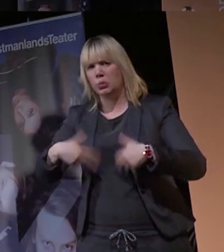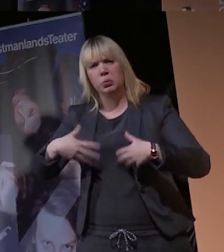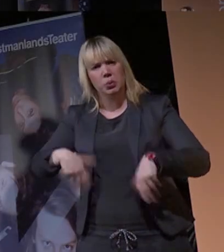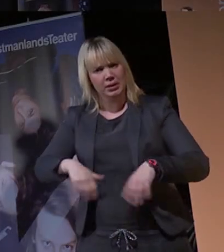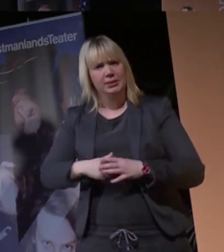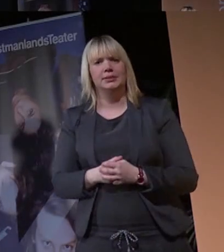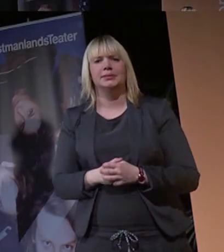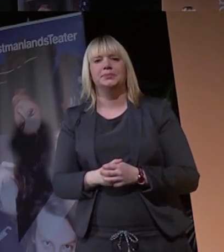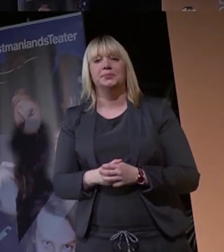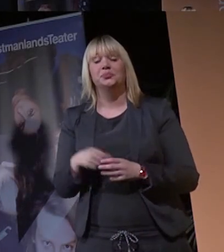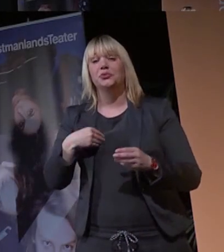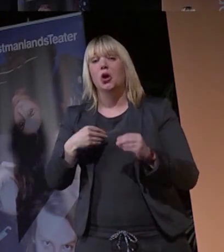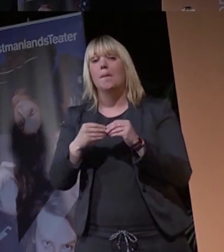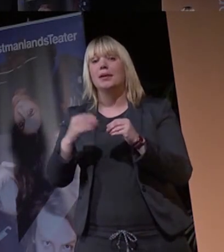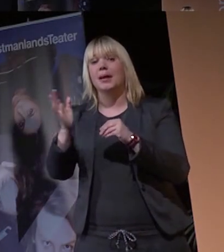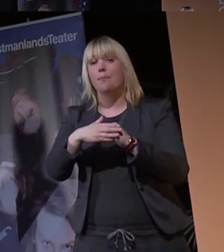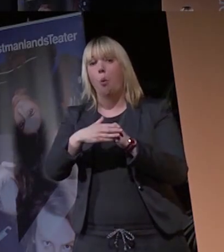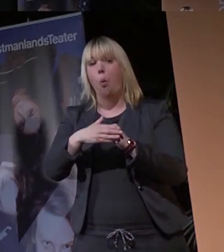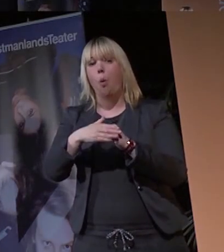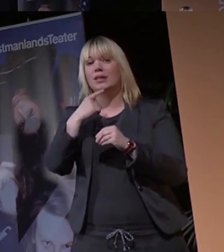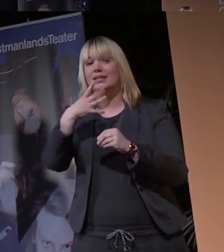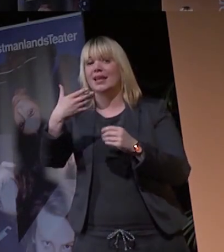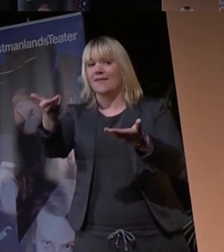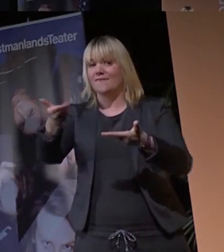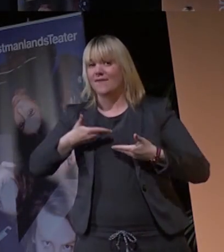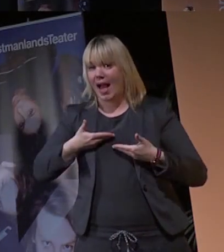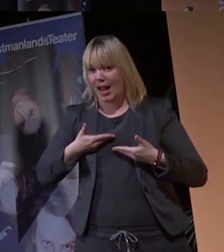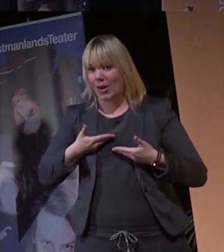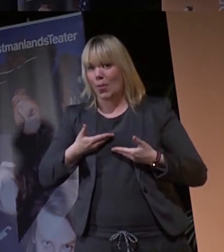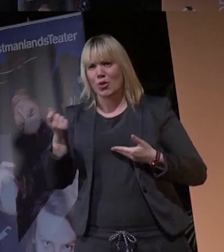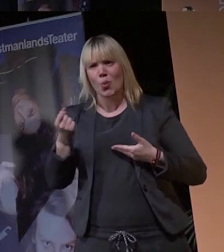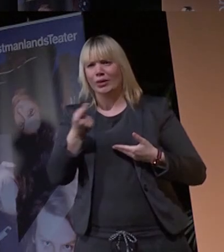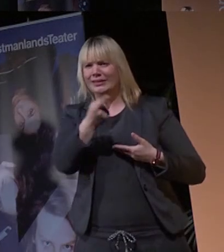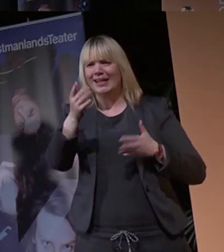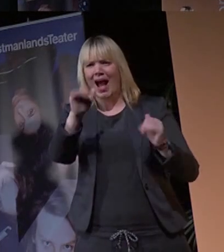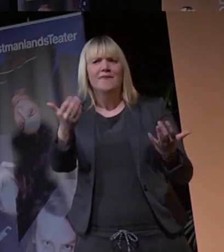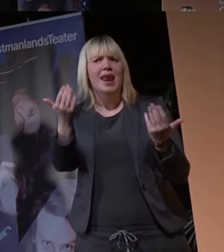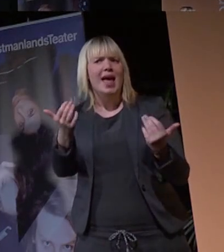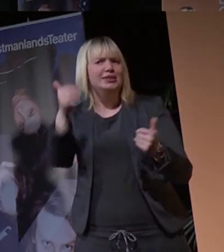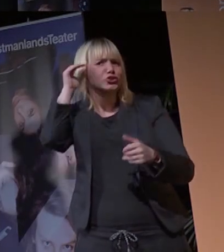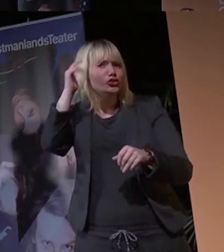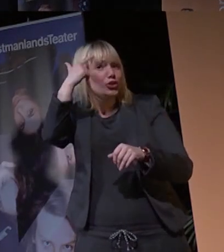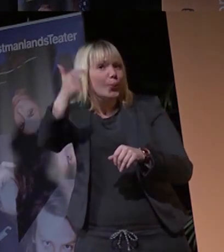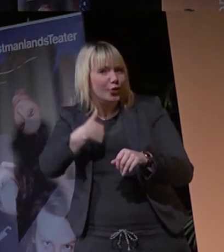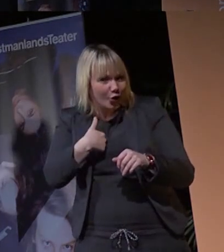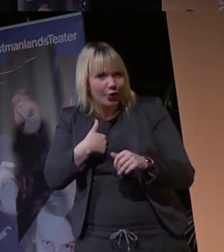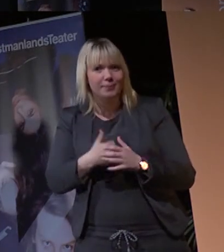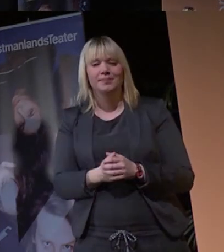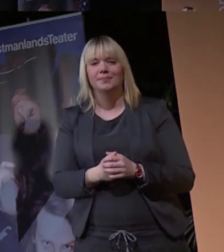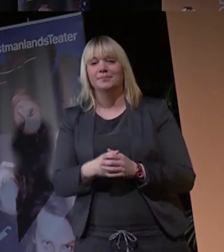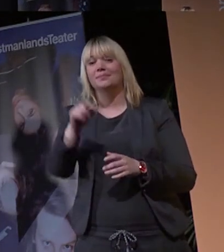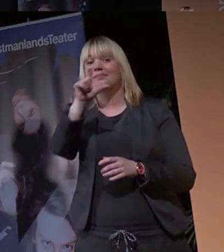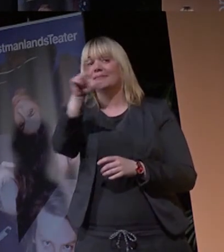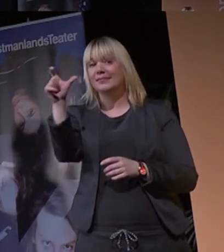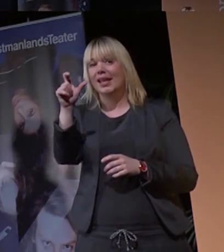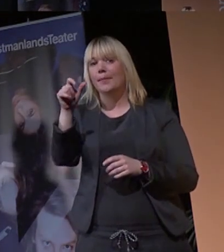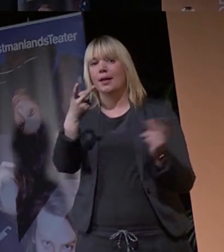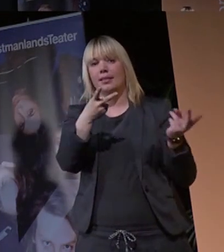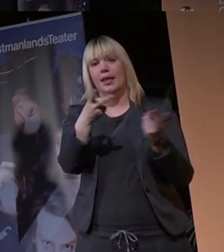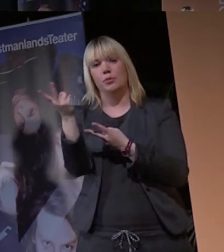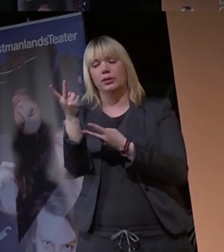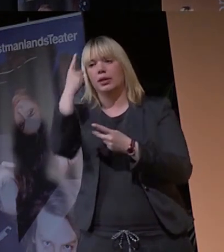så ska jag välkomna upp på scen någon ni har sett fram emot att få höra, tror jag. Temat är